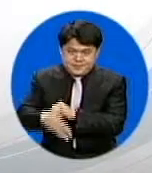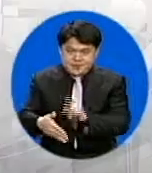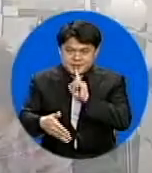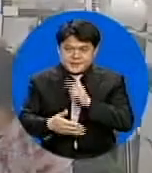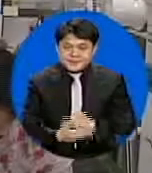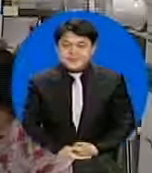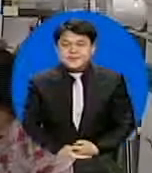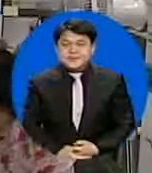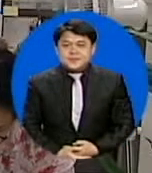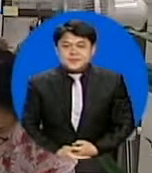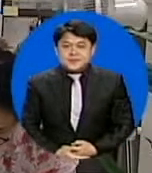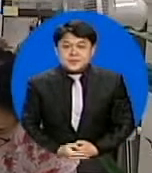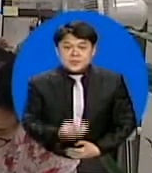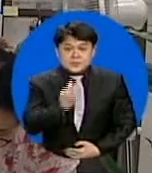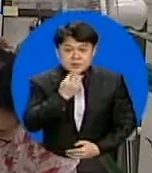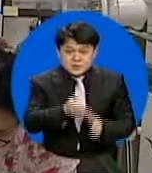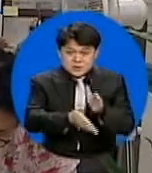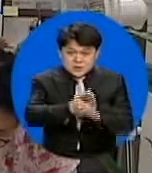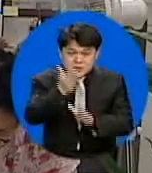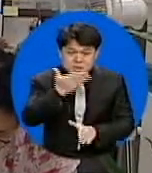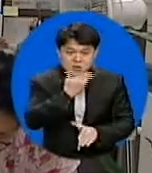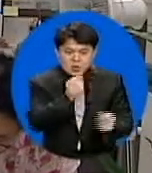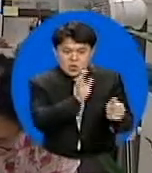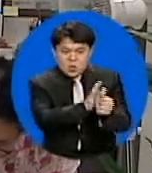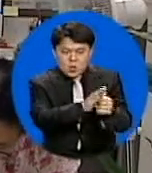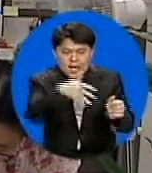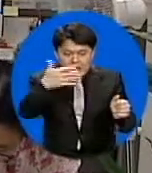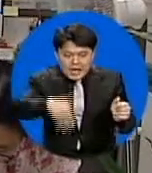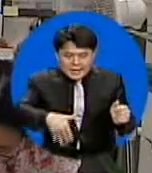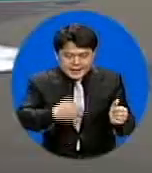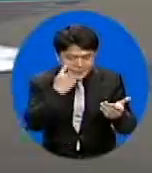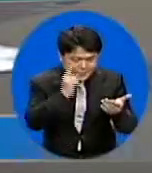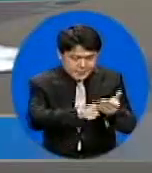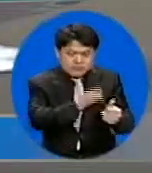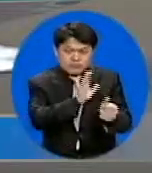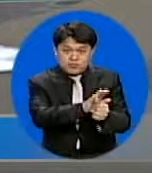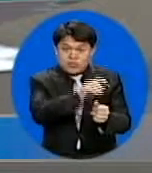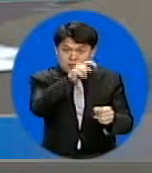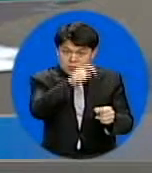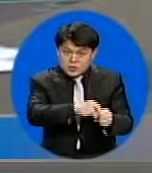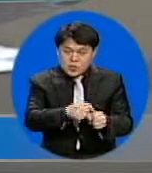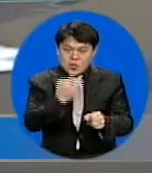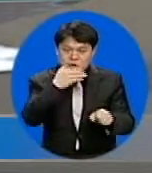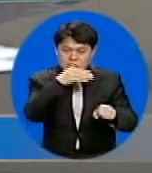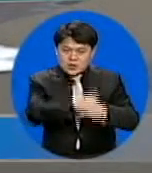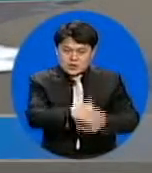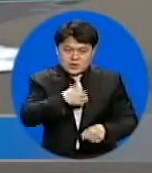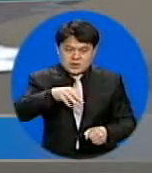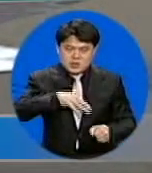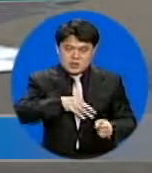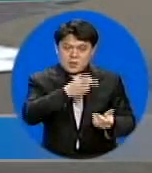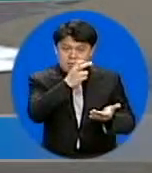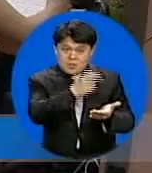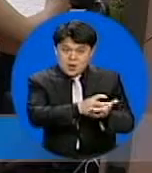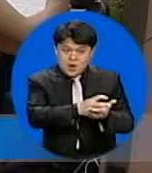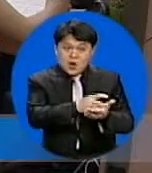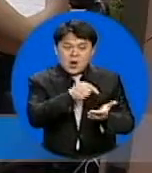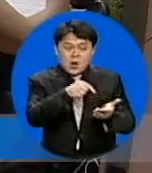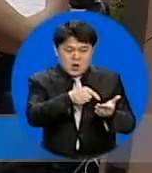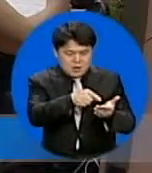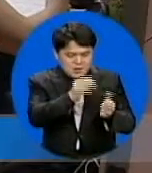있습니다. 서울시가 복지 사각지대를 발굴하고 지원하고자 마련한 서울형 기초보장제도의 대상자로